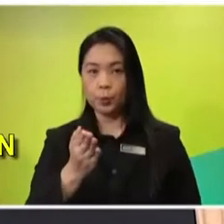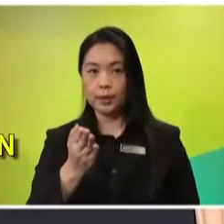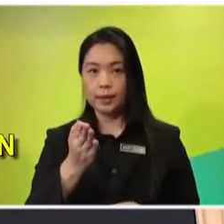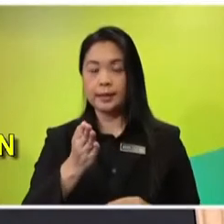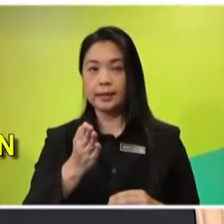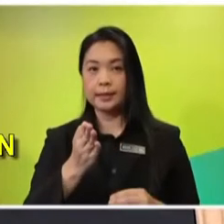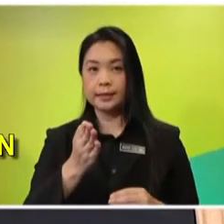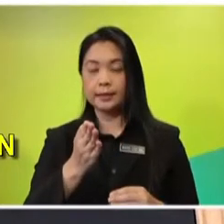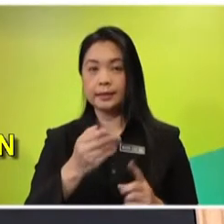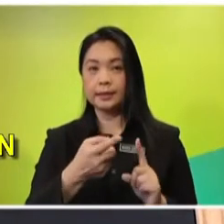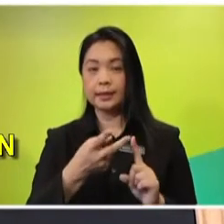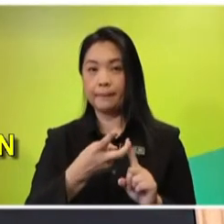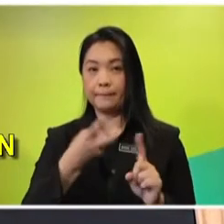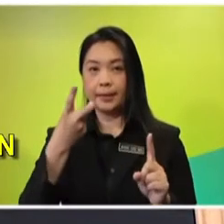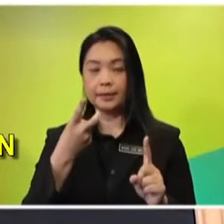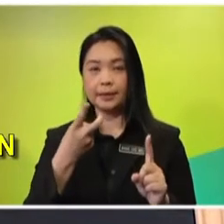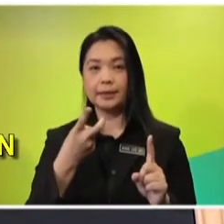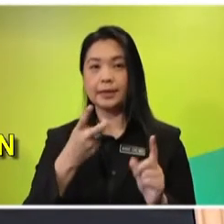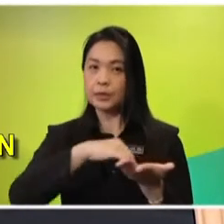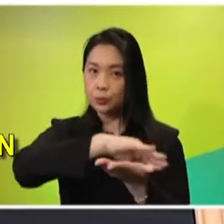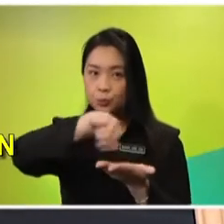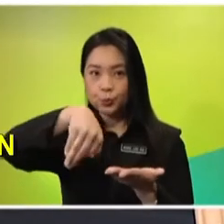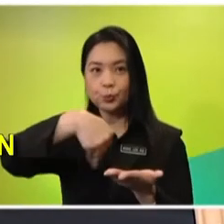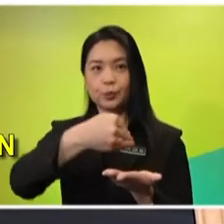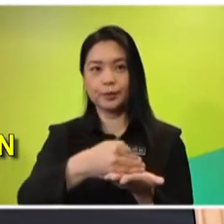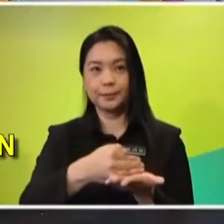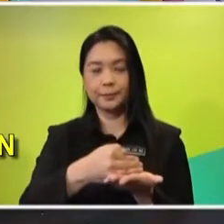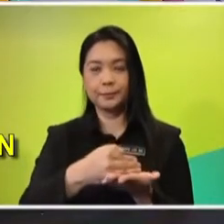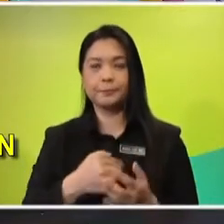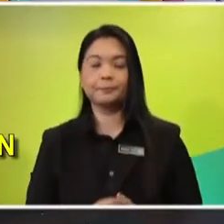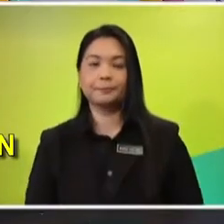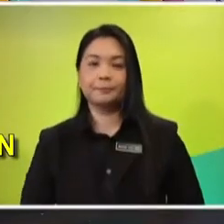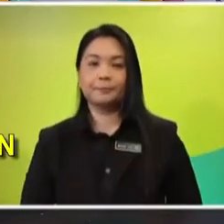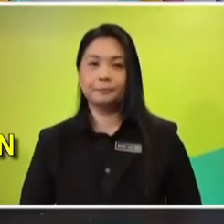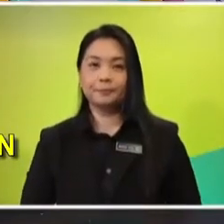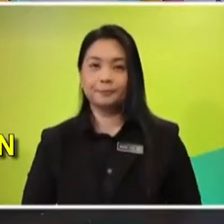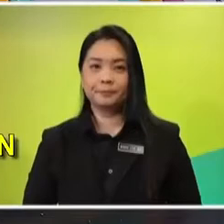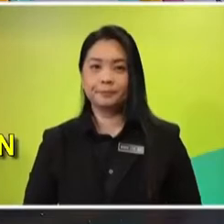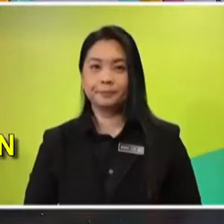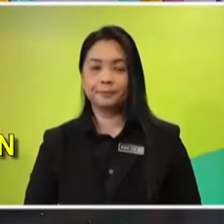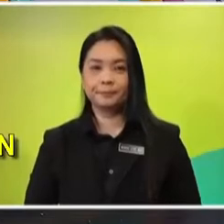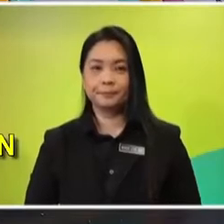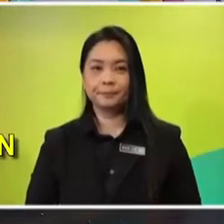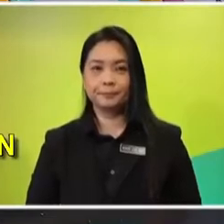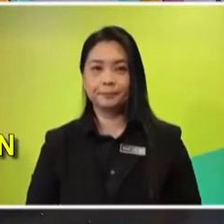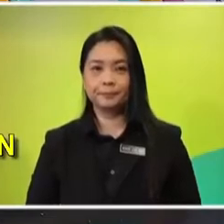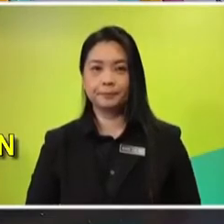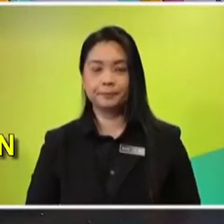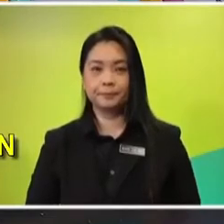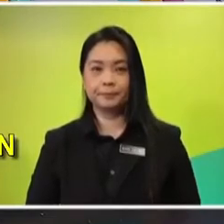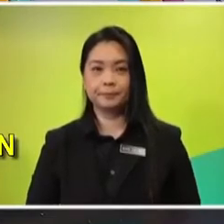3 bahagian keseluruhan. Yeah. Okey, boleh Mira? Boleh cikgu. Saya tampal kat sini cikgu. Ya,